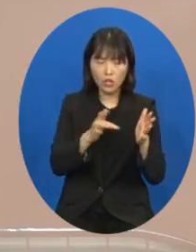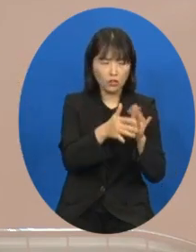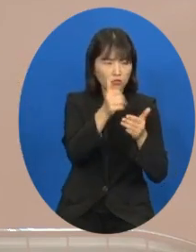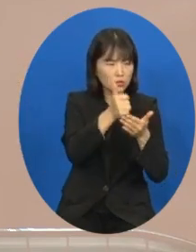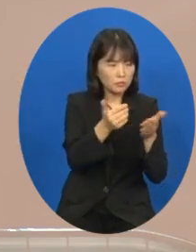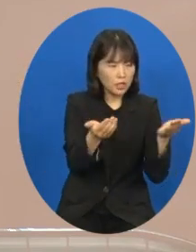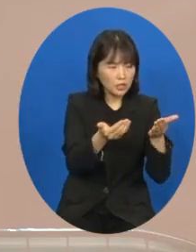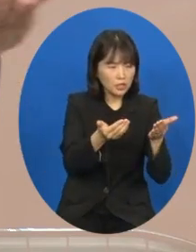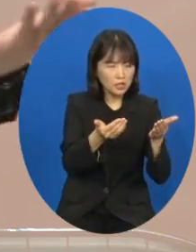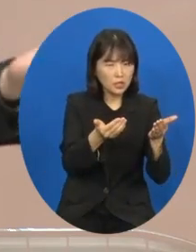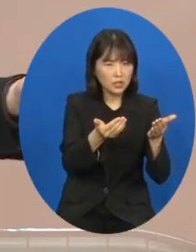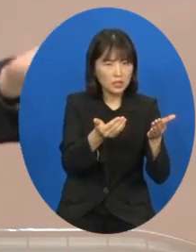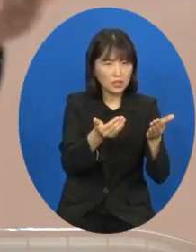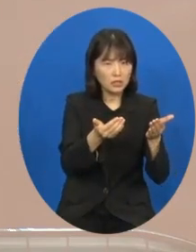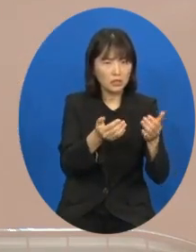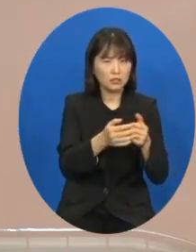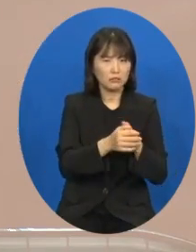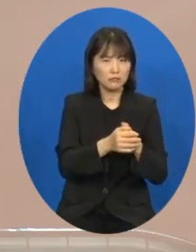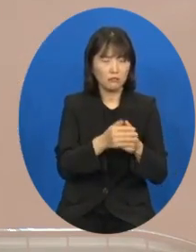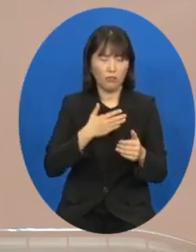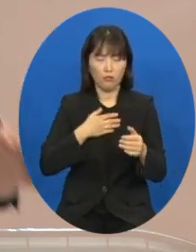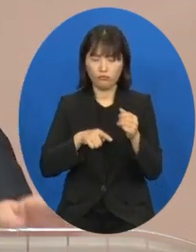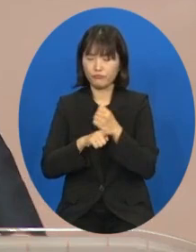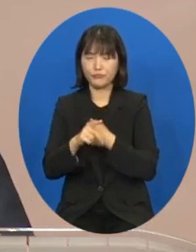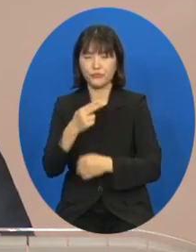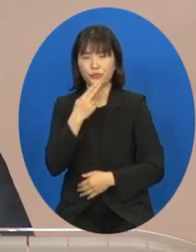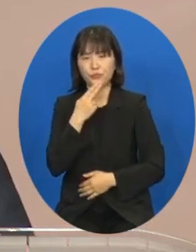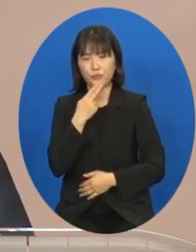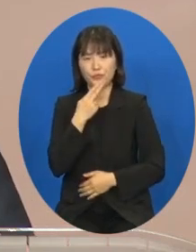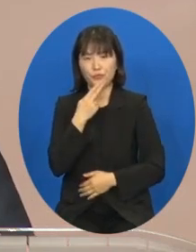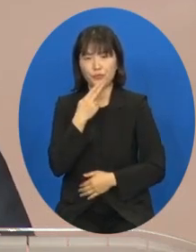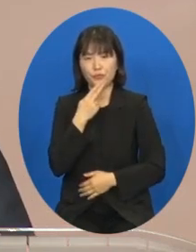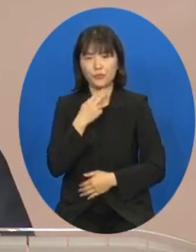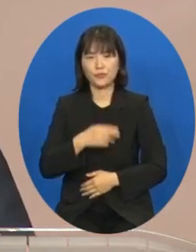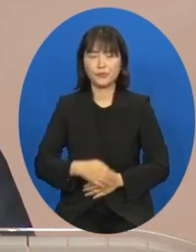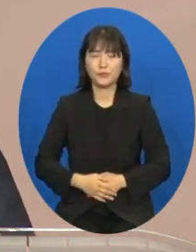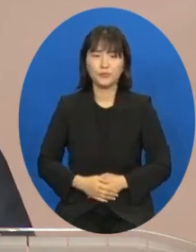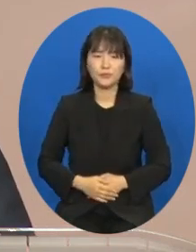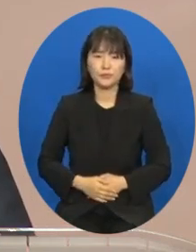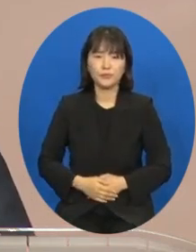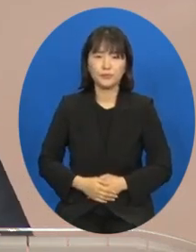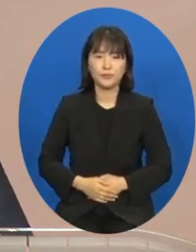일도 다 자기에게는 의미가 없는 일이 되어버립니다.